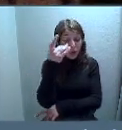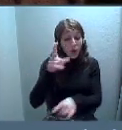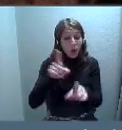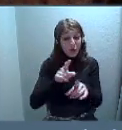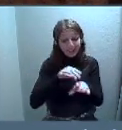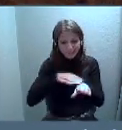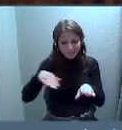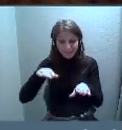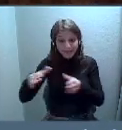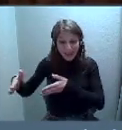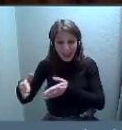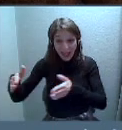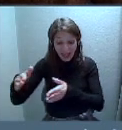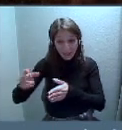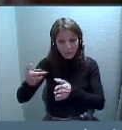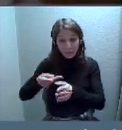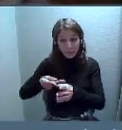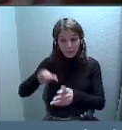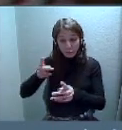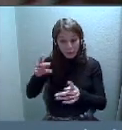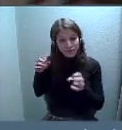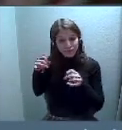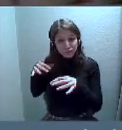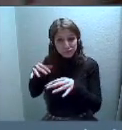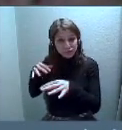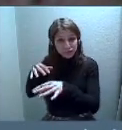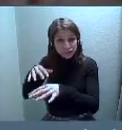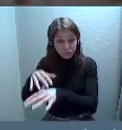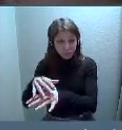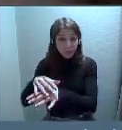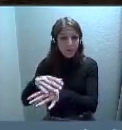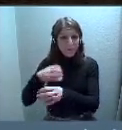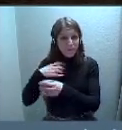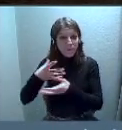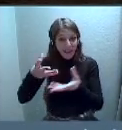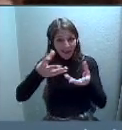de monde sur le canal. Et du coup, je vous invite tous et toutes à y venir. Merci.